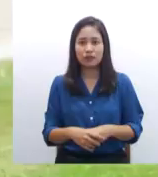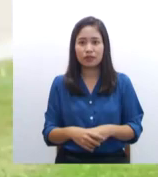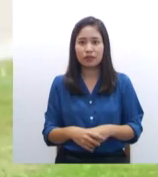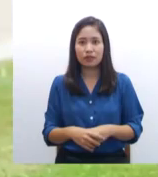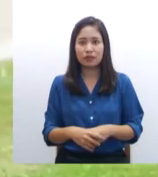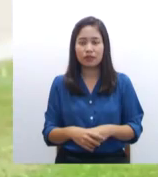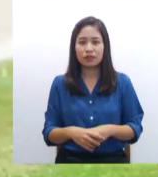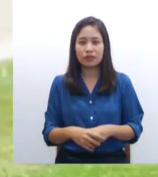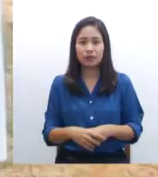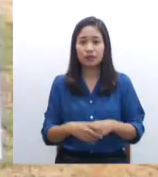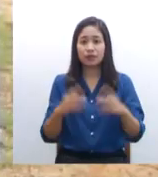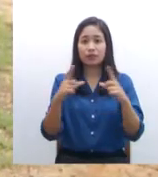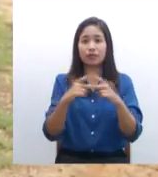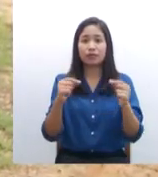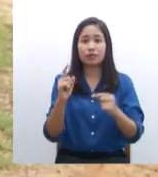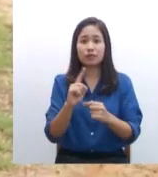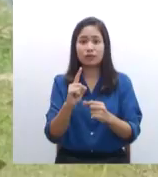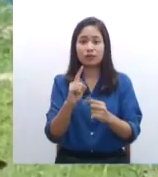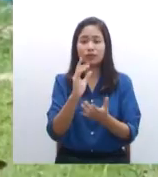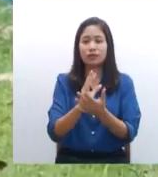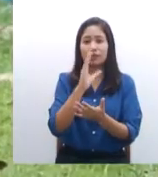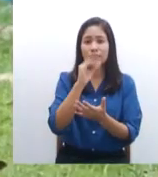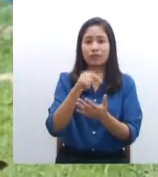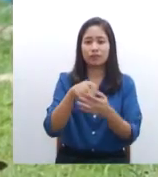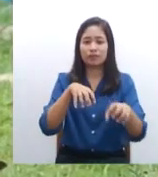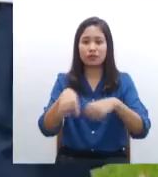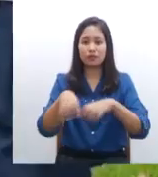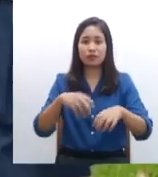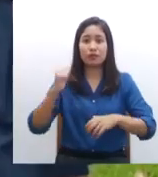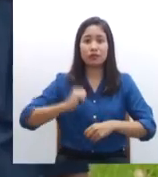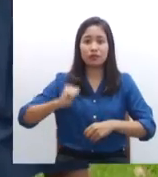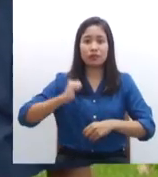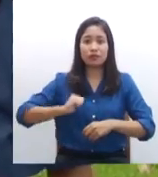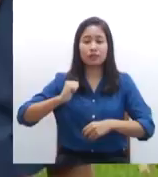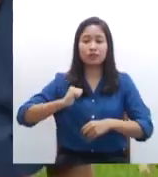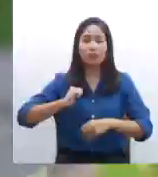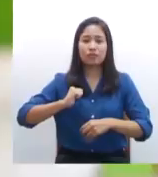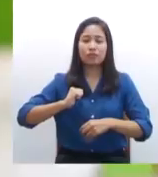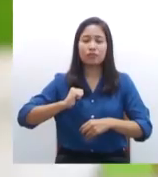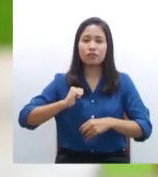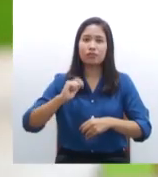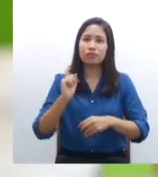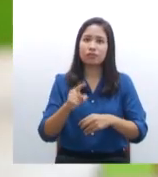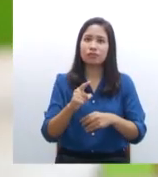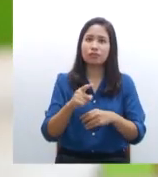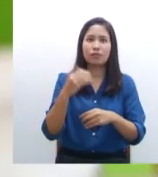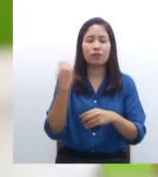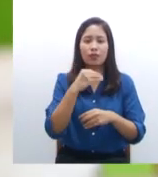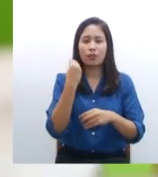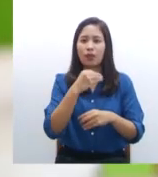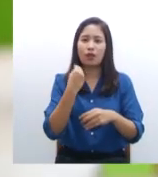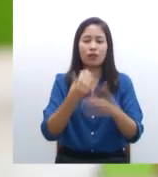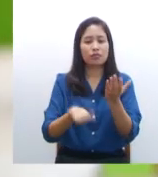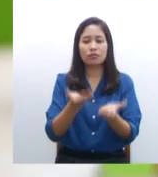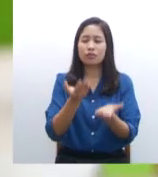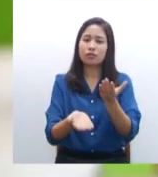สำหรับเรื่องของนักเรียนกับกระเป๋าไปโรงเรียนมันเป็นของคู่กันมานานแล้วครับในบางช่วงบางเวลา